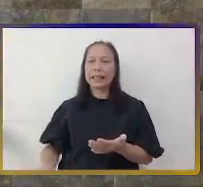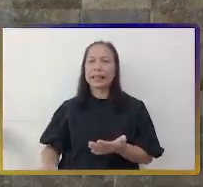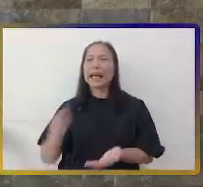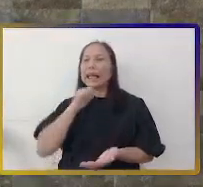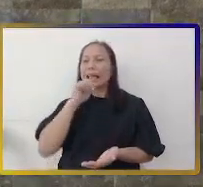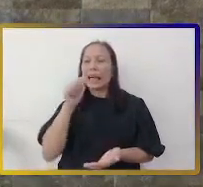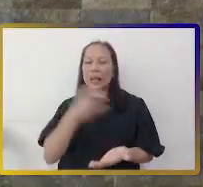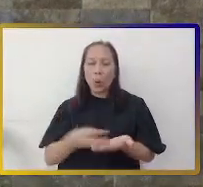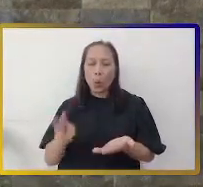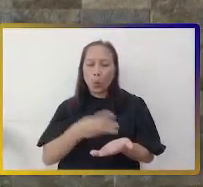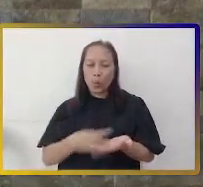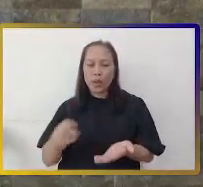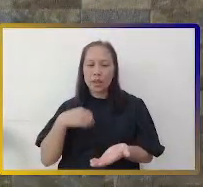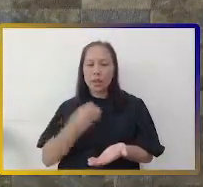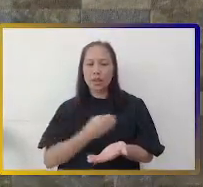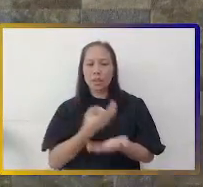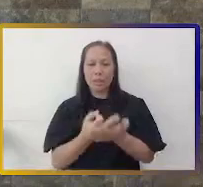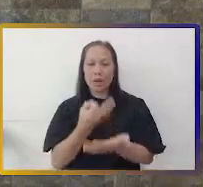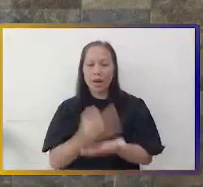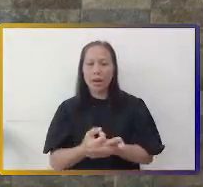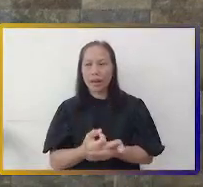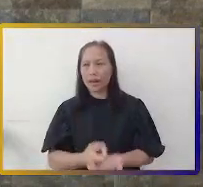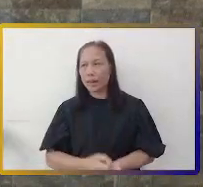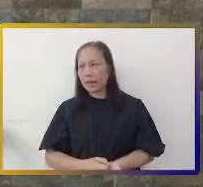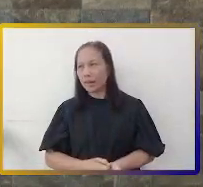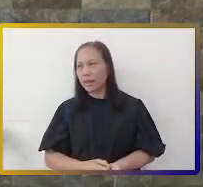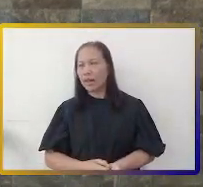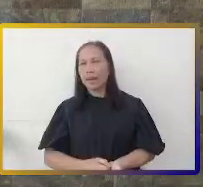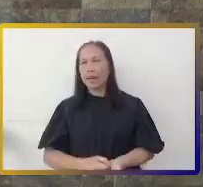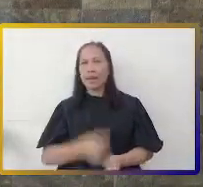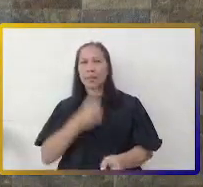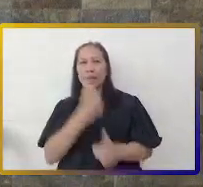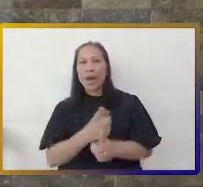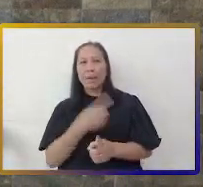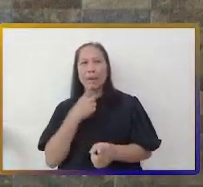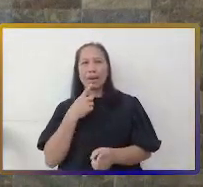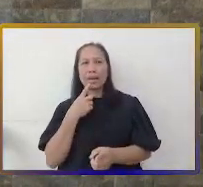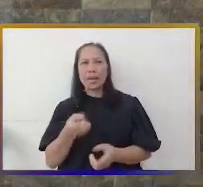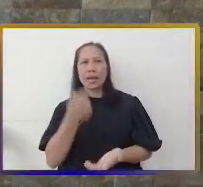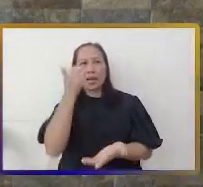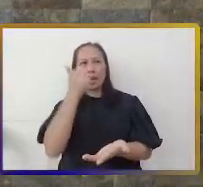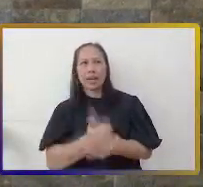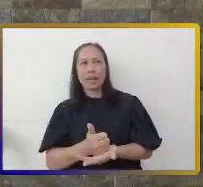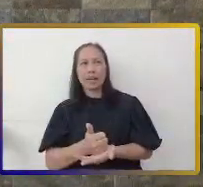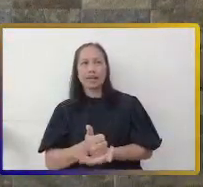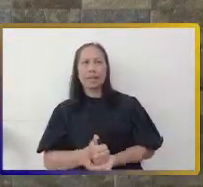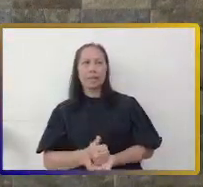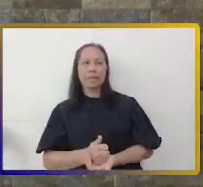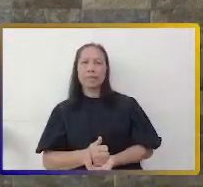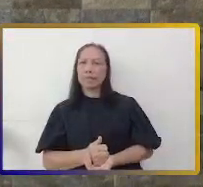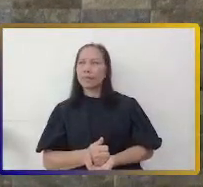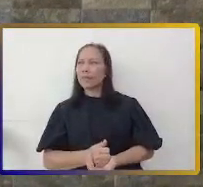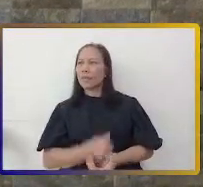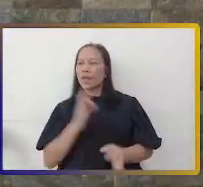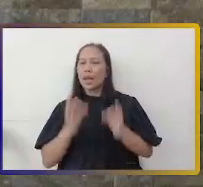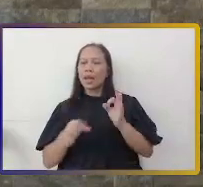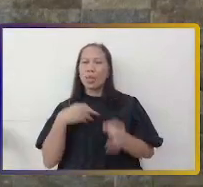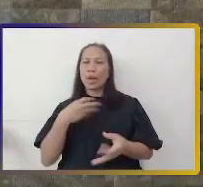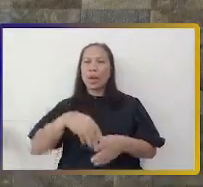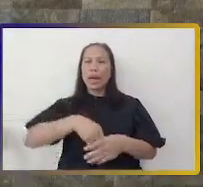tama mali Amen kung tama say Amen you see So gusto natin pag naglabas tayo ng